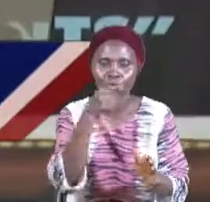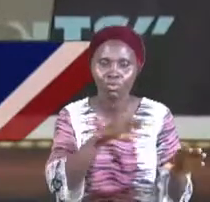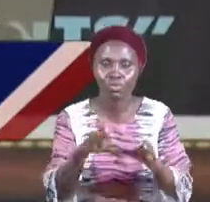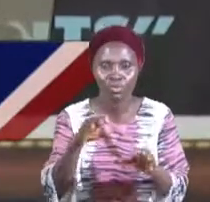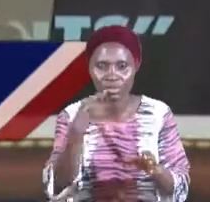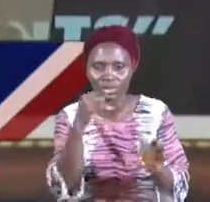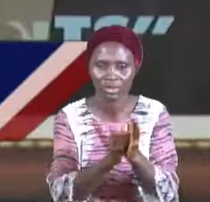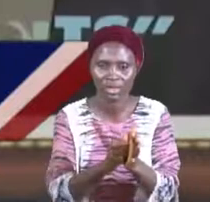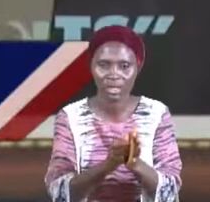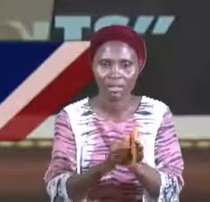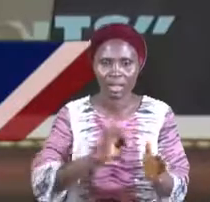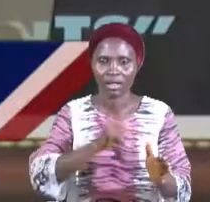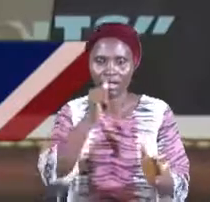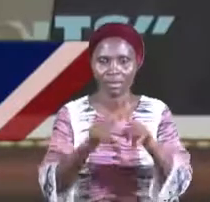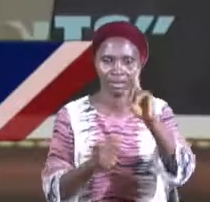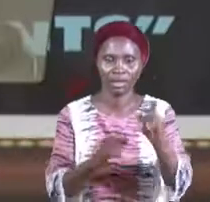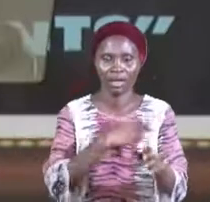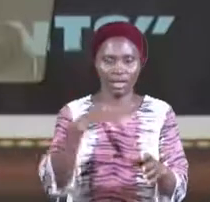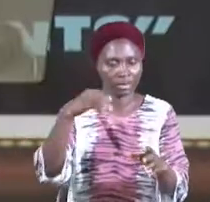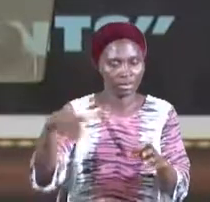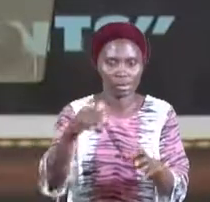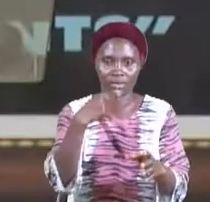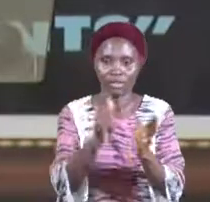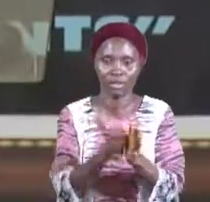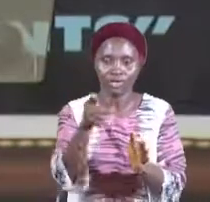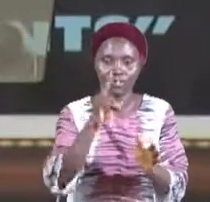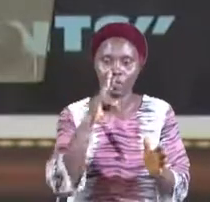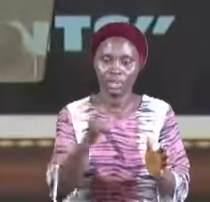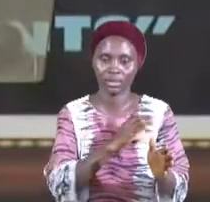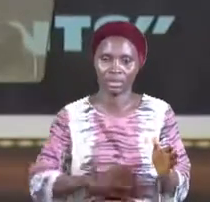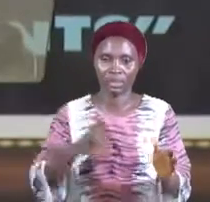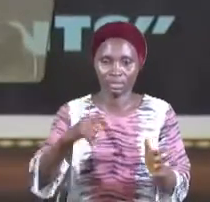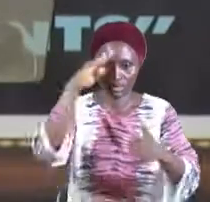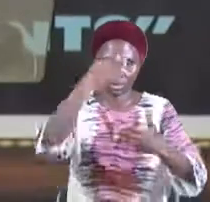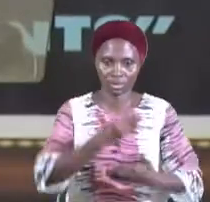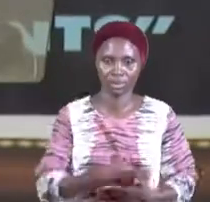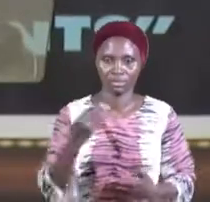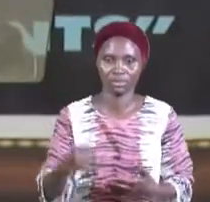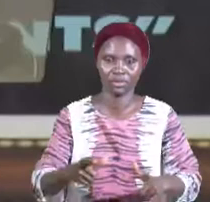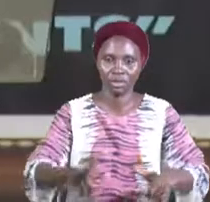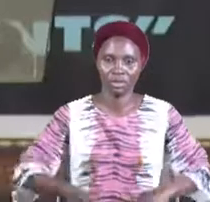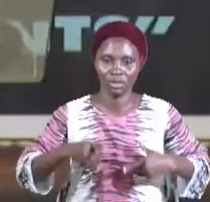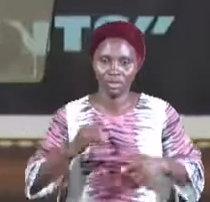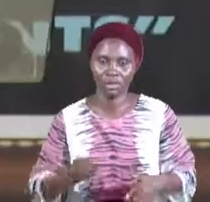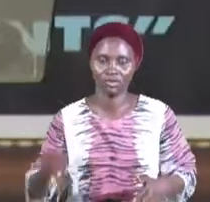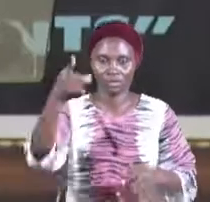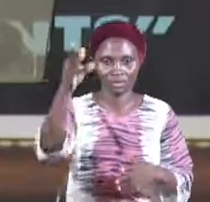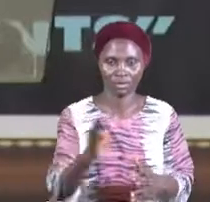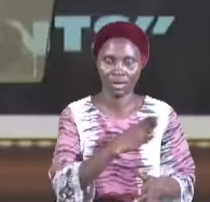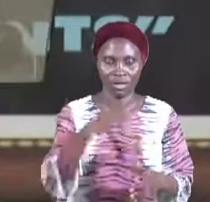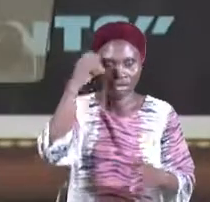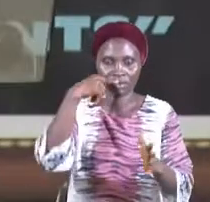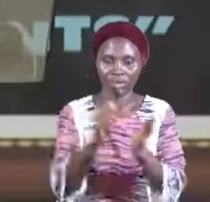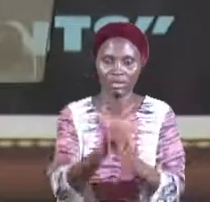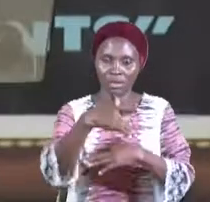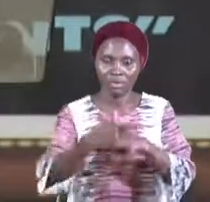suis? Ils ont dit, tu es le Christ, le Fils de Dieu, du Dieu vivant. Et il dit, ce n'est ni le sang, ni la chair,